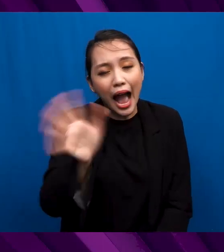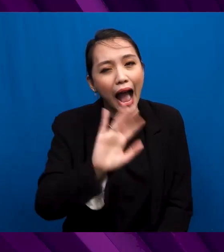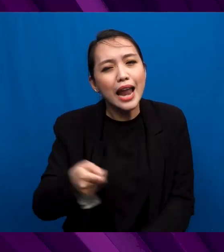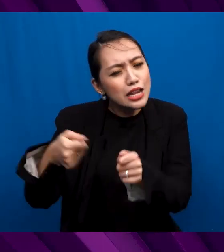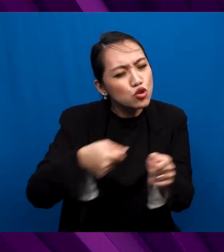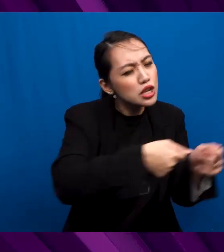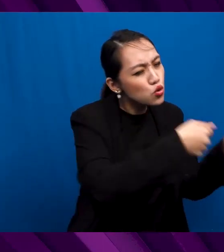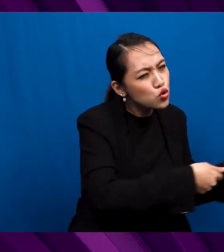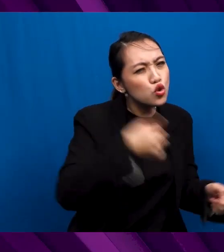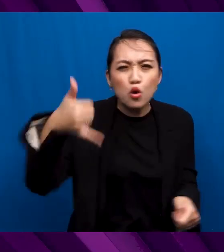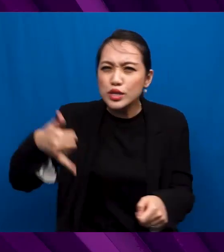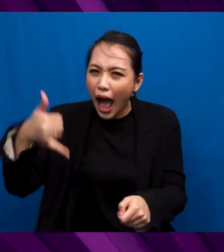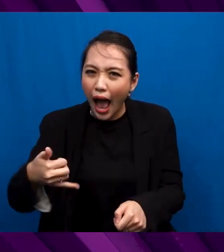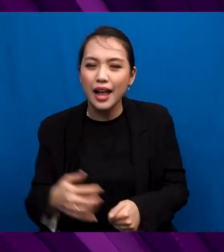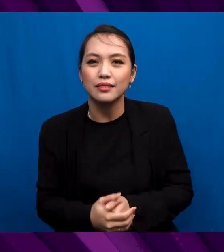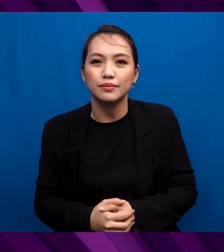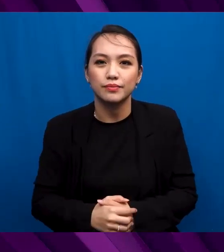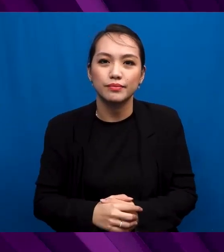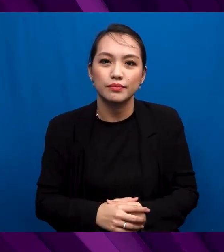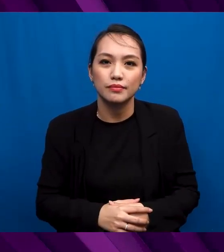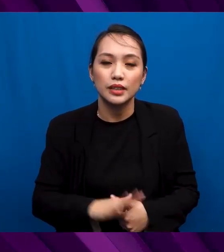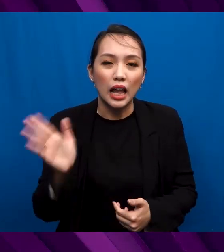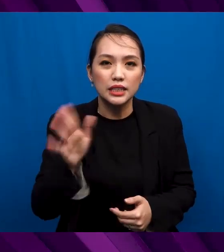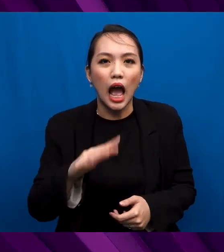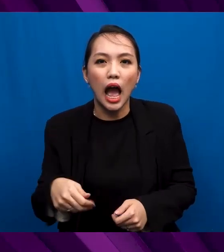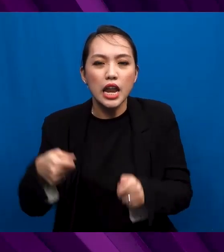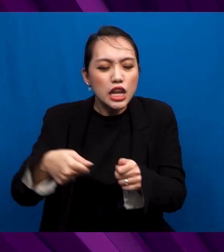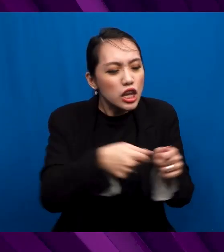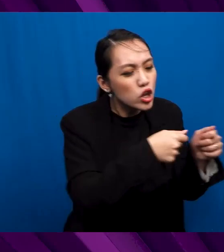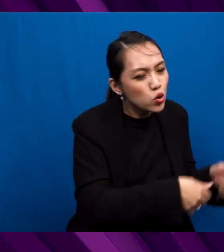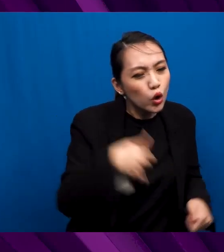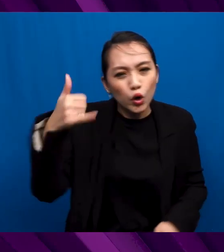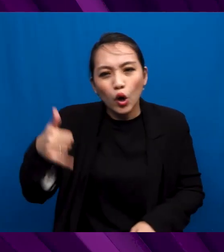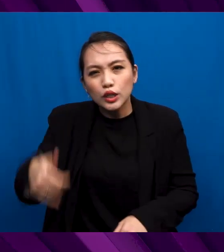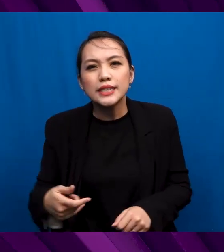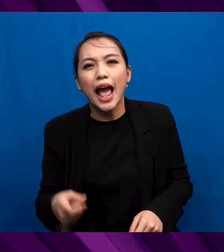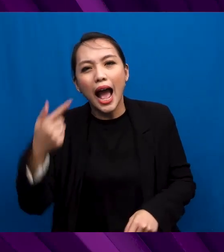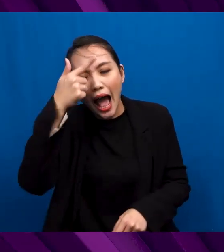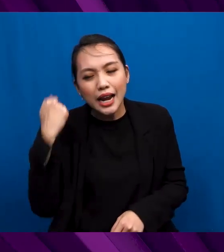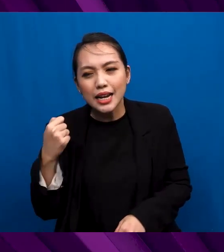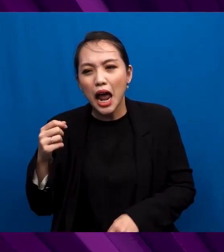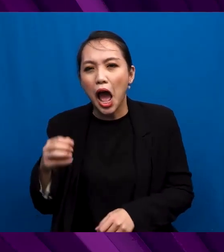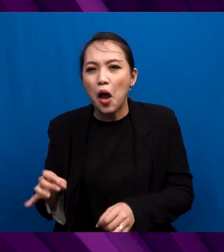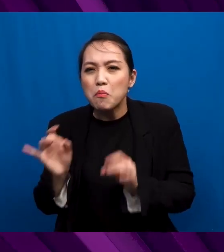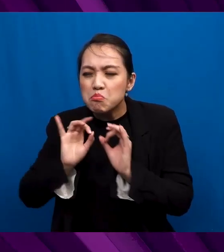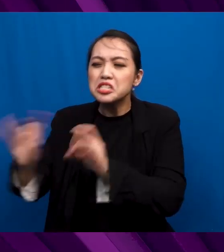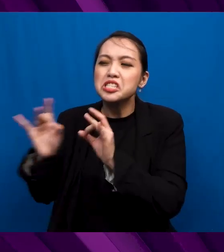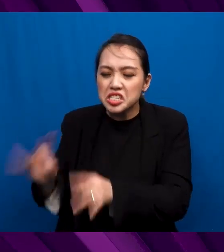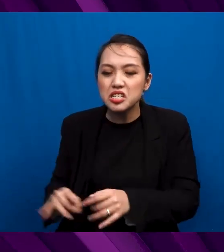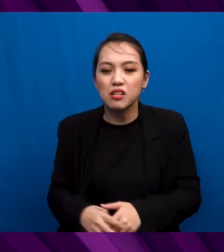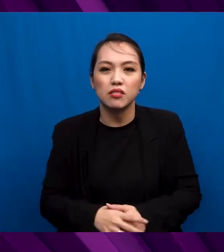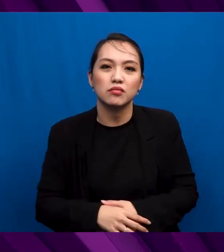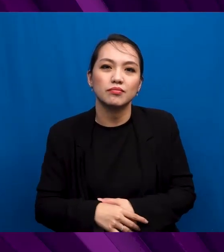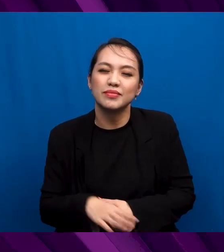jangan berdosa gara-gara mereka terseret ke dalam dosa orang lain. Kalau kita berdosa itu Tuhan yang kita lukai, orang